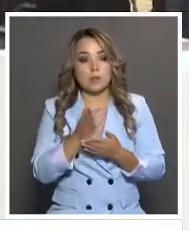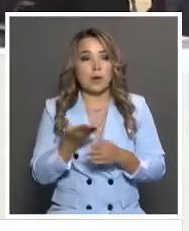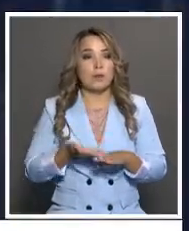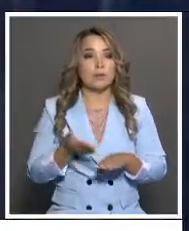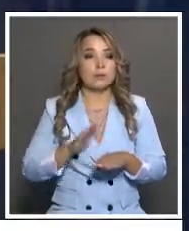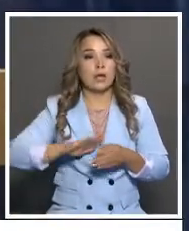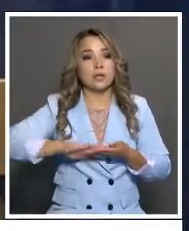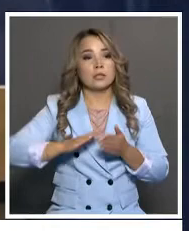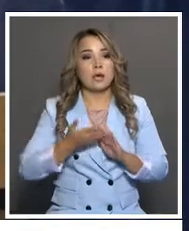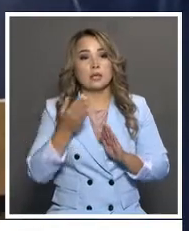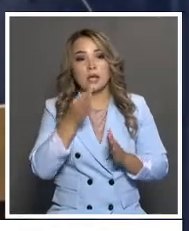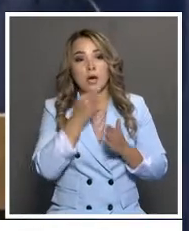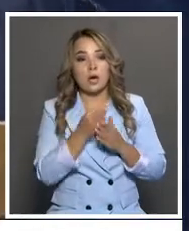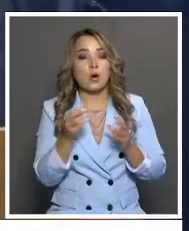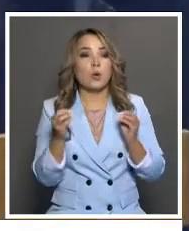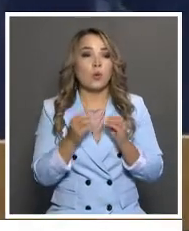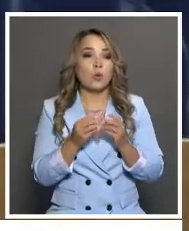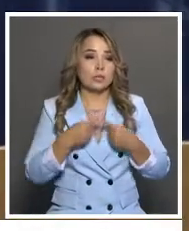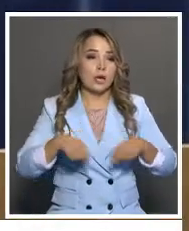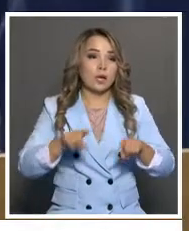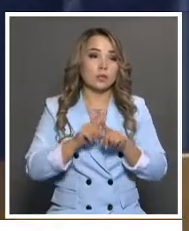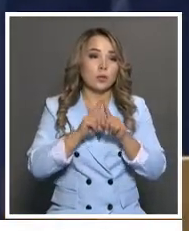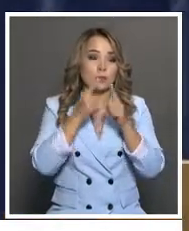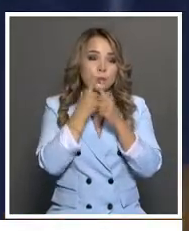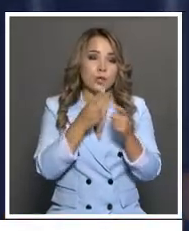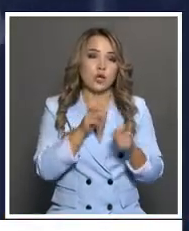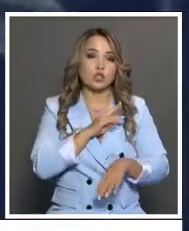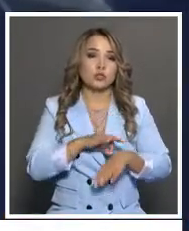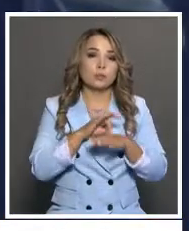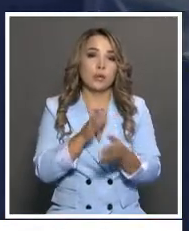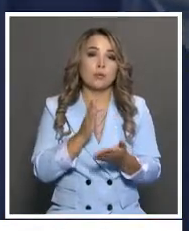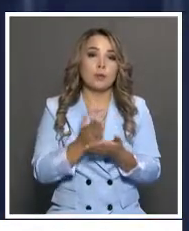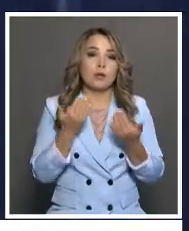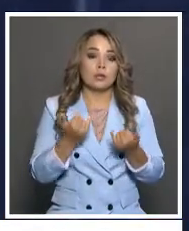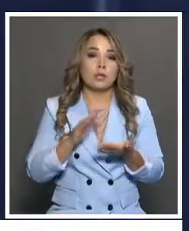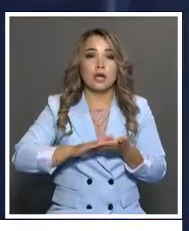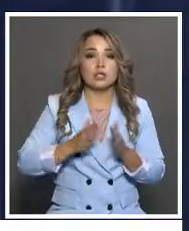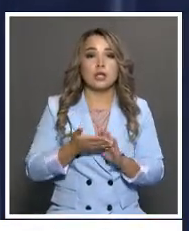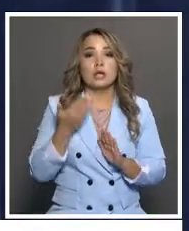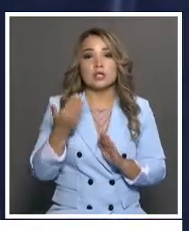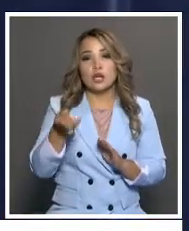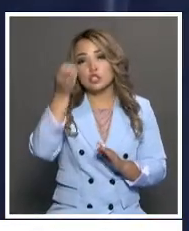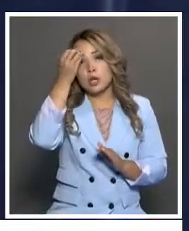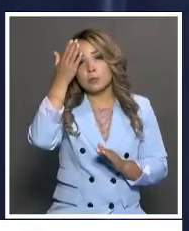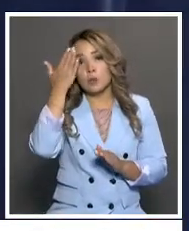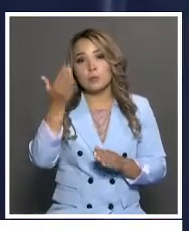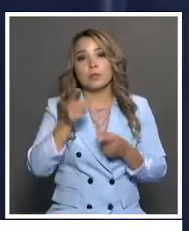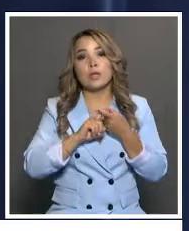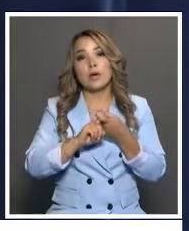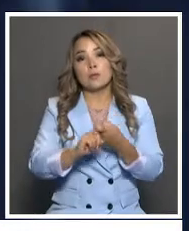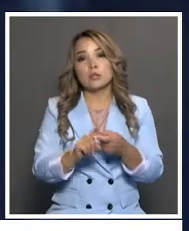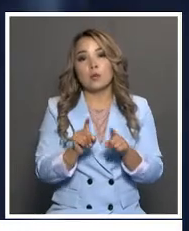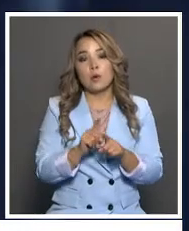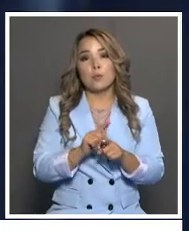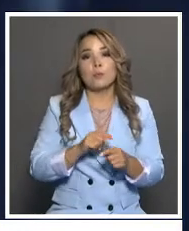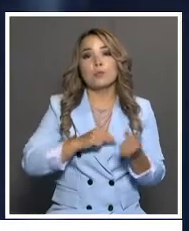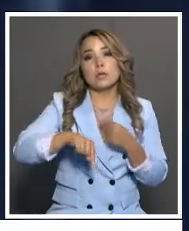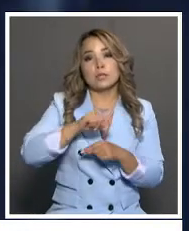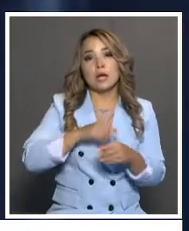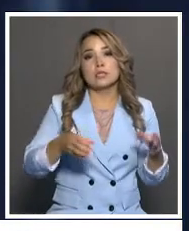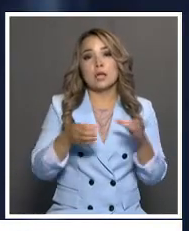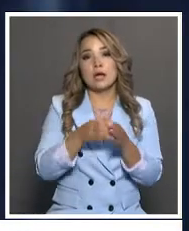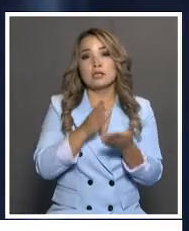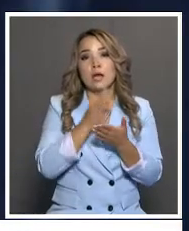берсе, карантин тағы 10 префектурада жариялануы мүмкін. Тағы айта кететін жайт, Жапон үкіметі пандемия кезінде бизнеске демеу